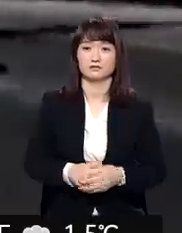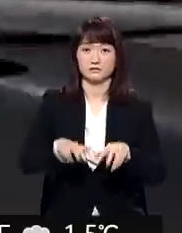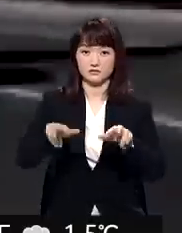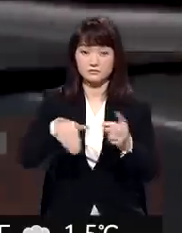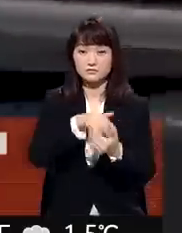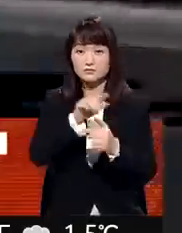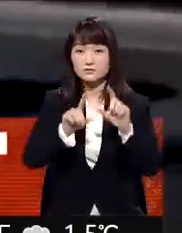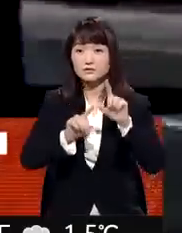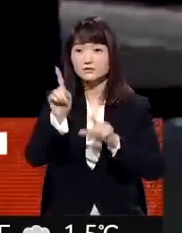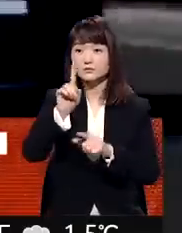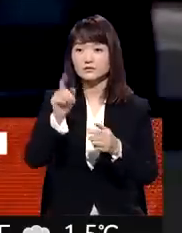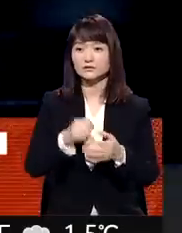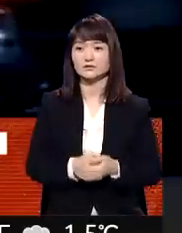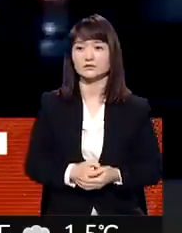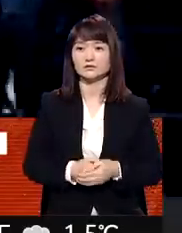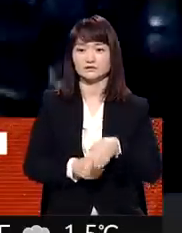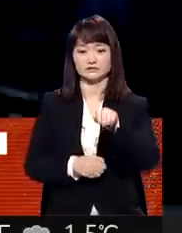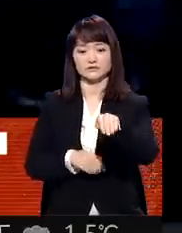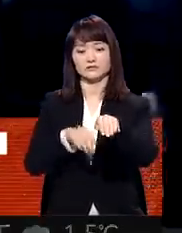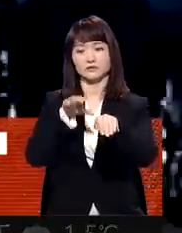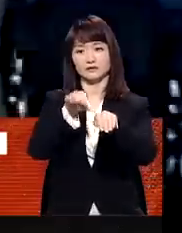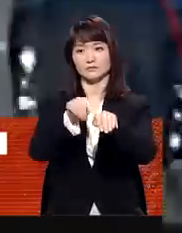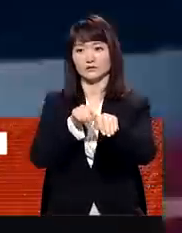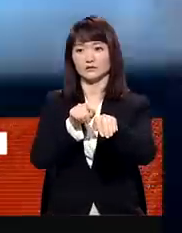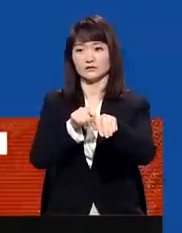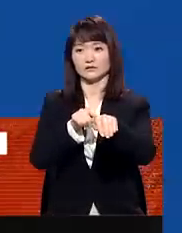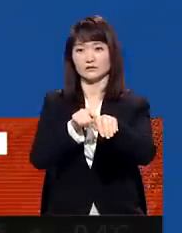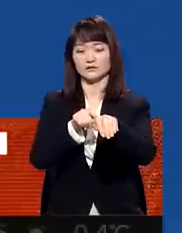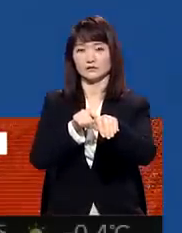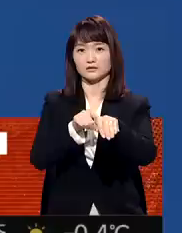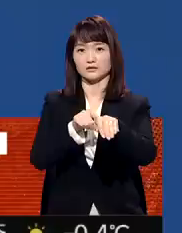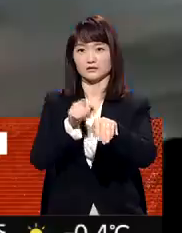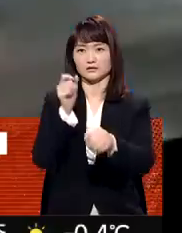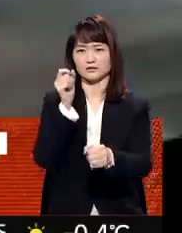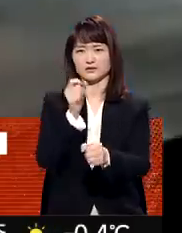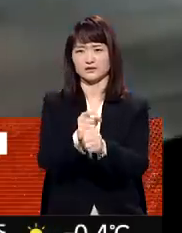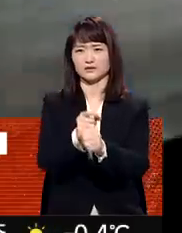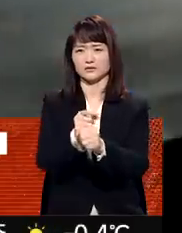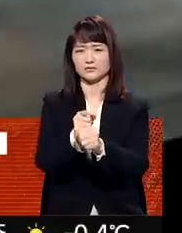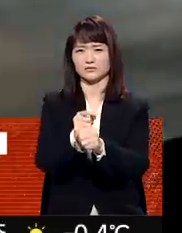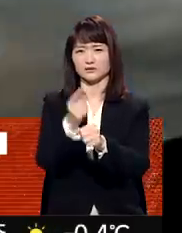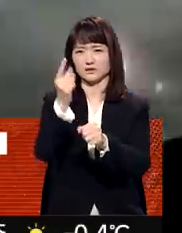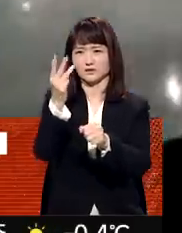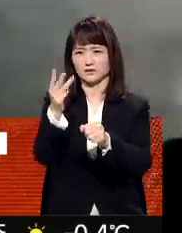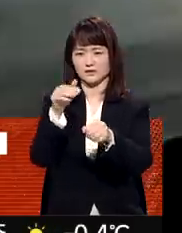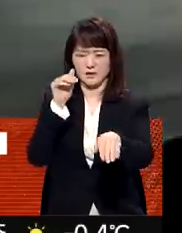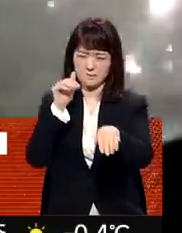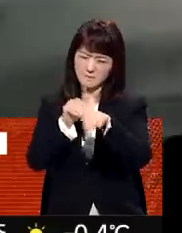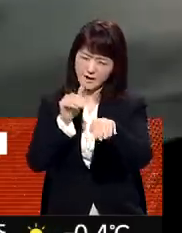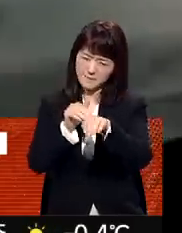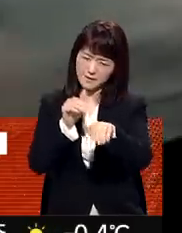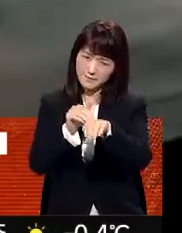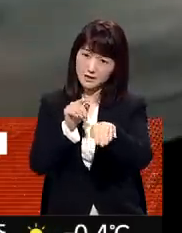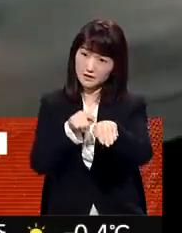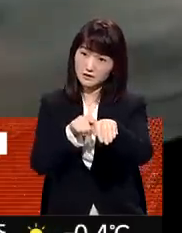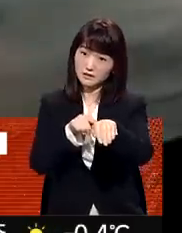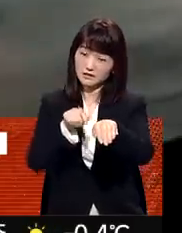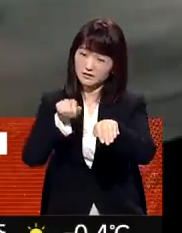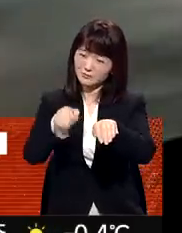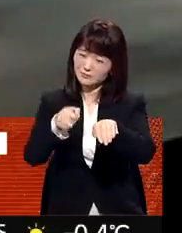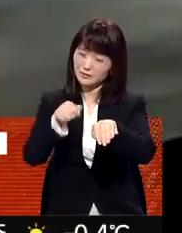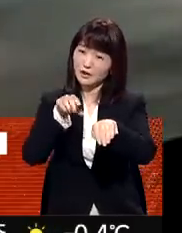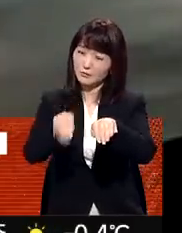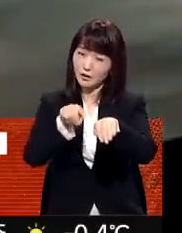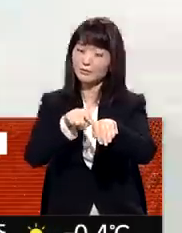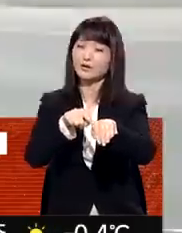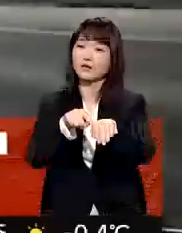상황인가 하면 지금서 있는 저 차량이 이미 3중 추돌이 일어나는 상황이고 3중 추돌 후에 저 차량이 시동이 꺼져 있었는